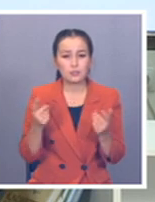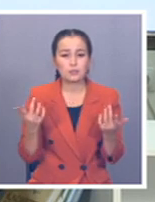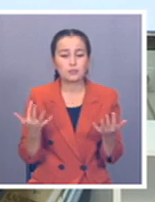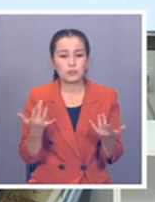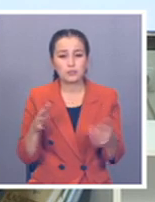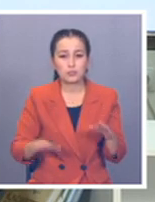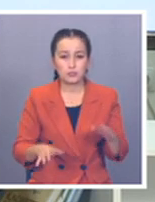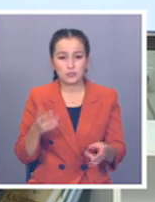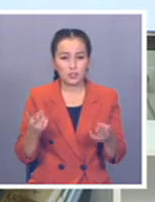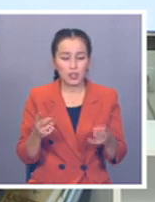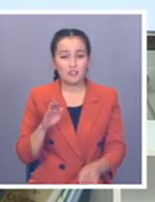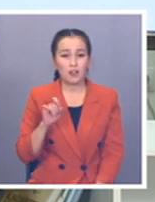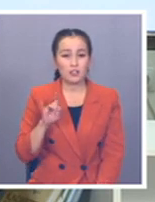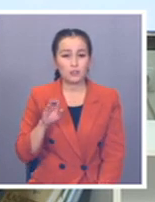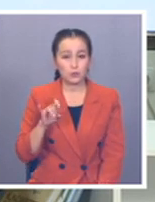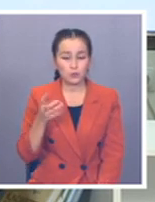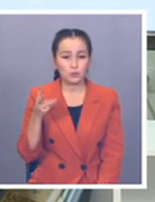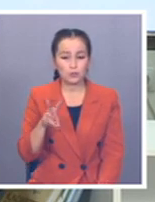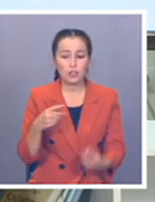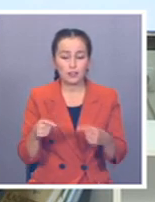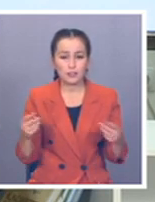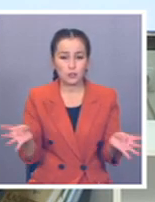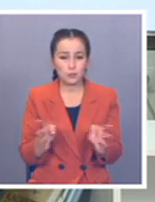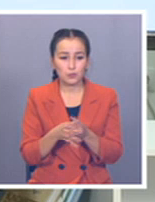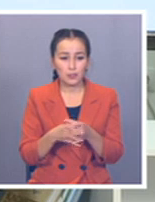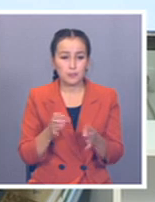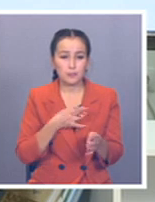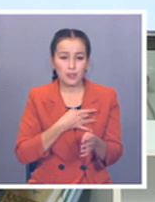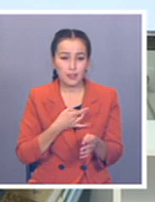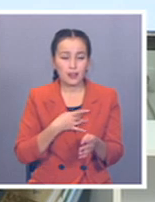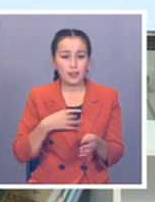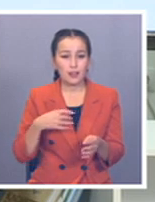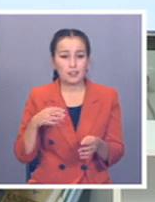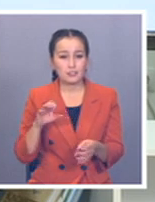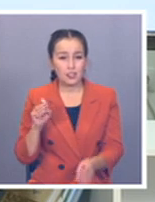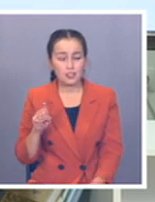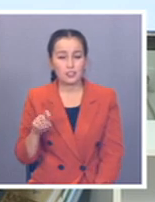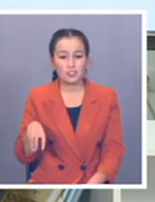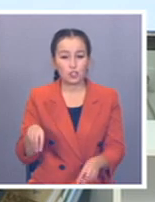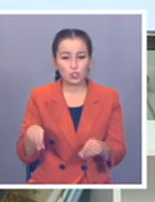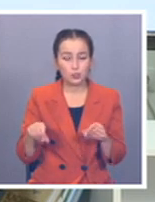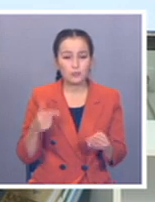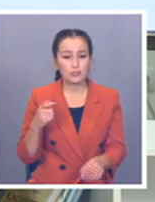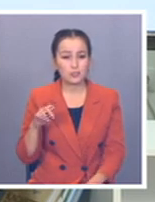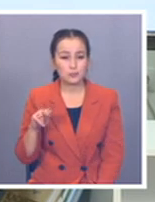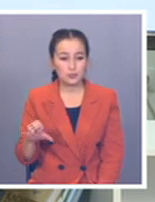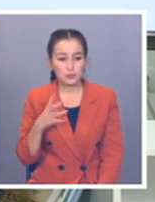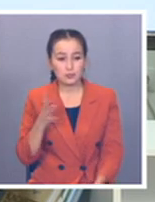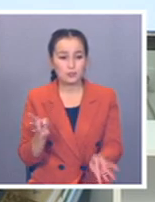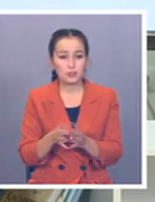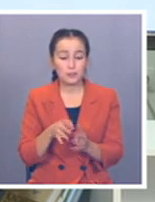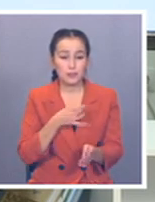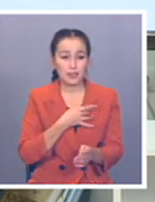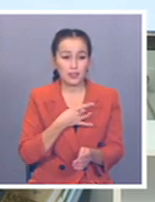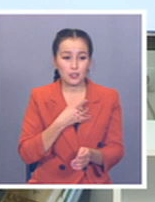3 заттың қоспасынан тұрады. Ақ саз, құм және гипс. Қатынастан көріп тұрғанымыздай, ақ саз